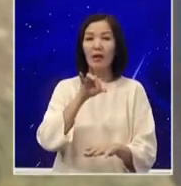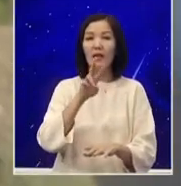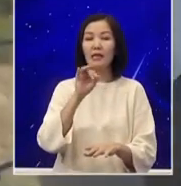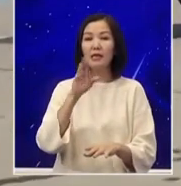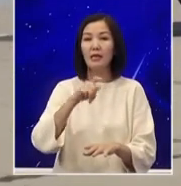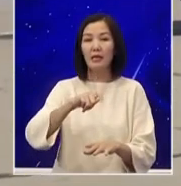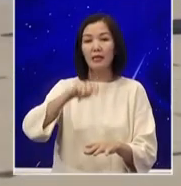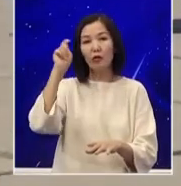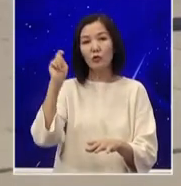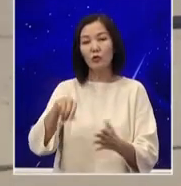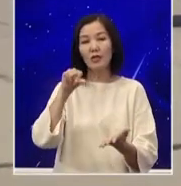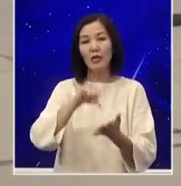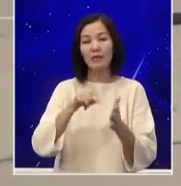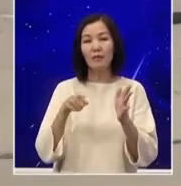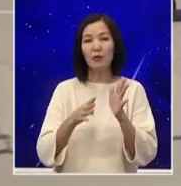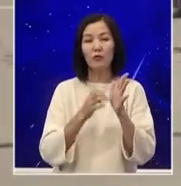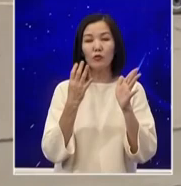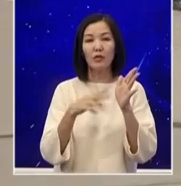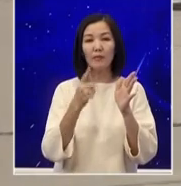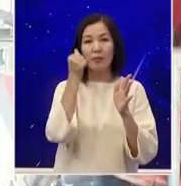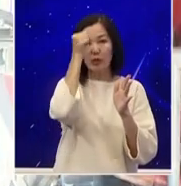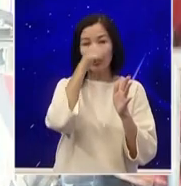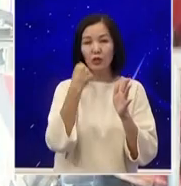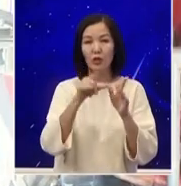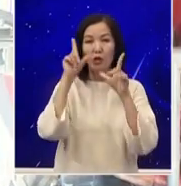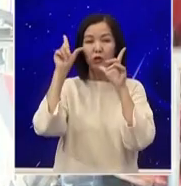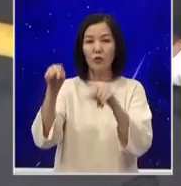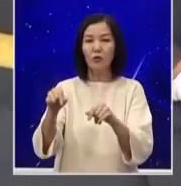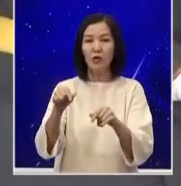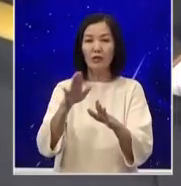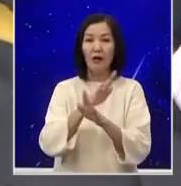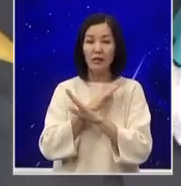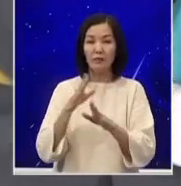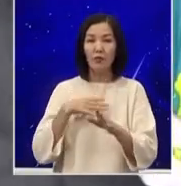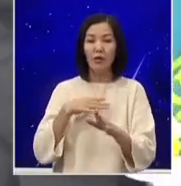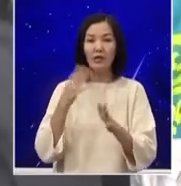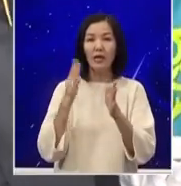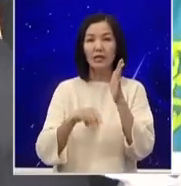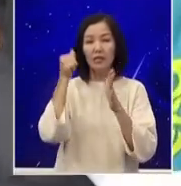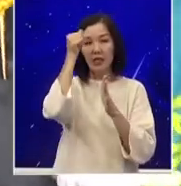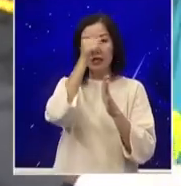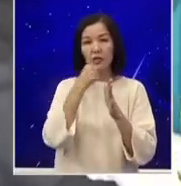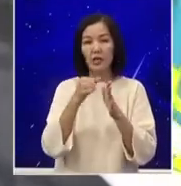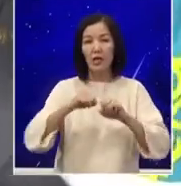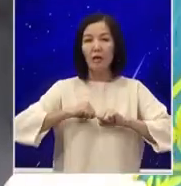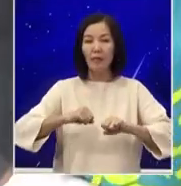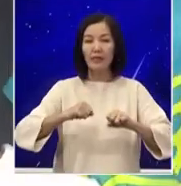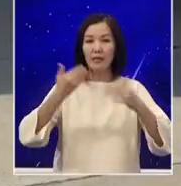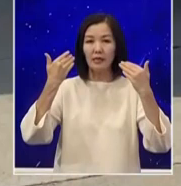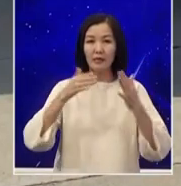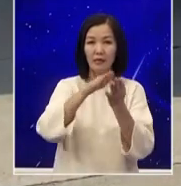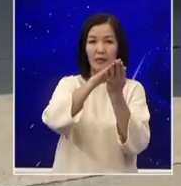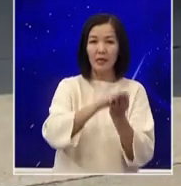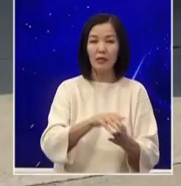қанды қырғынға қатысқан. 1941 жылдың 42-гінде сол жақта қаза табады. Араға 80 жыл салып, батырдың мүрдесі